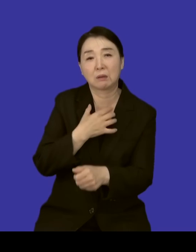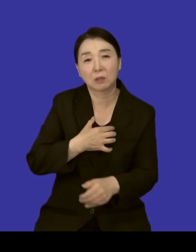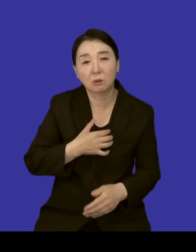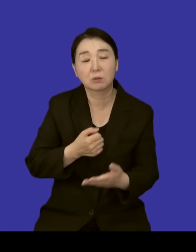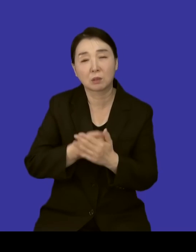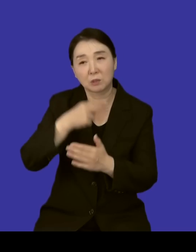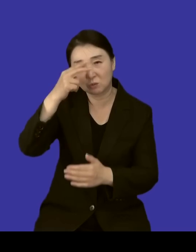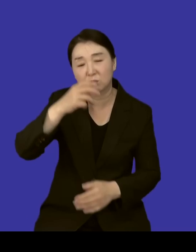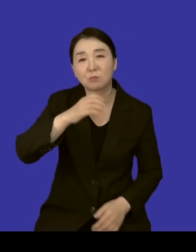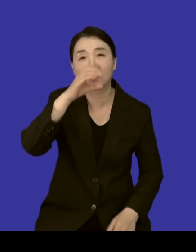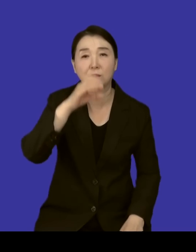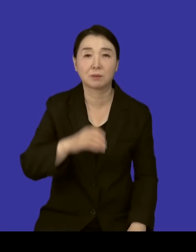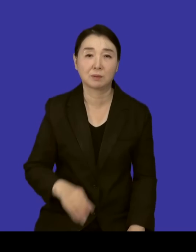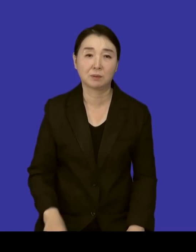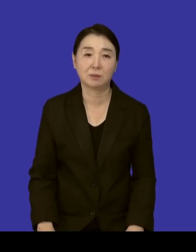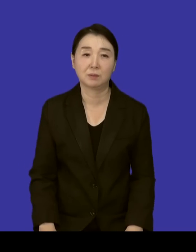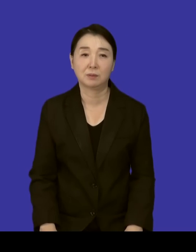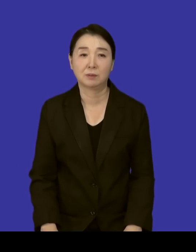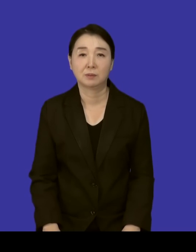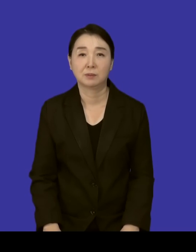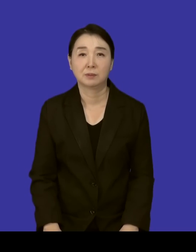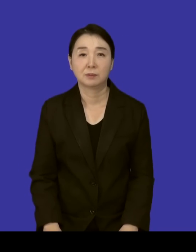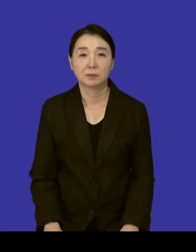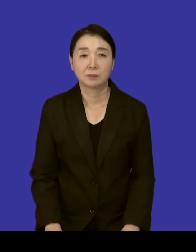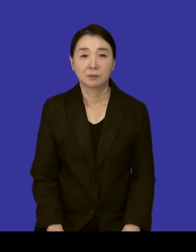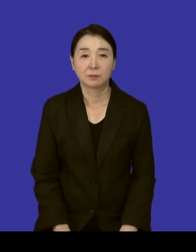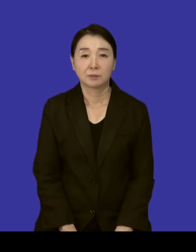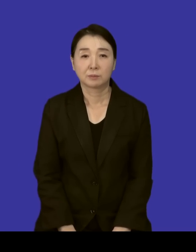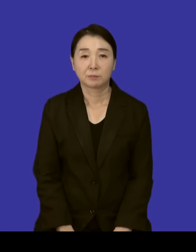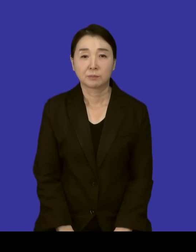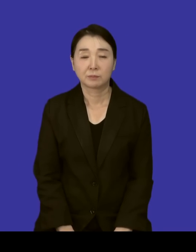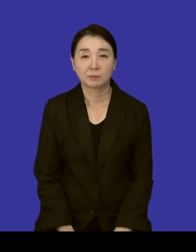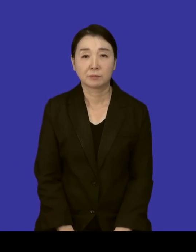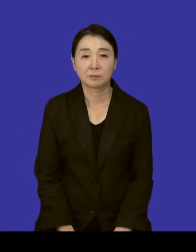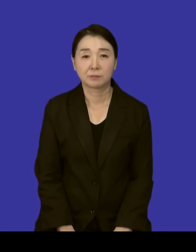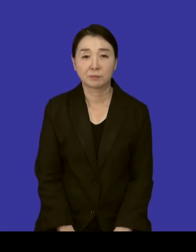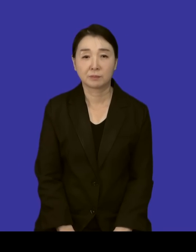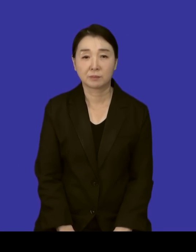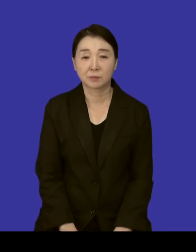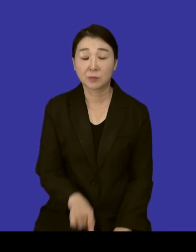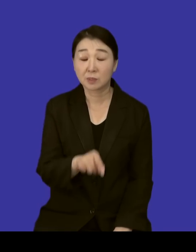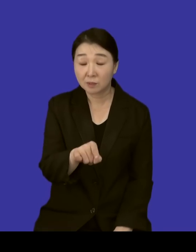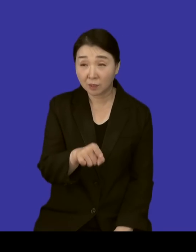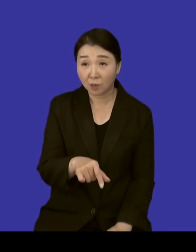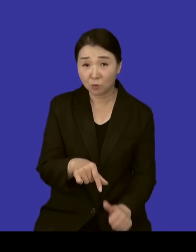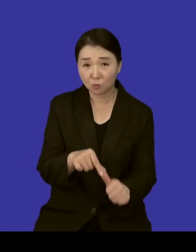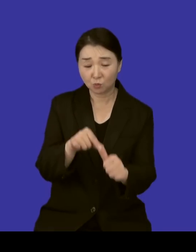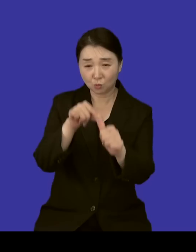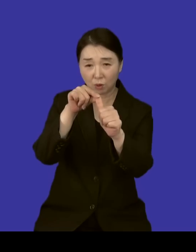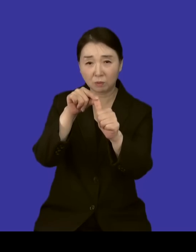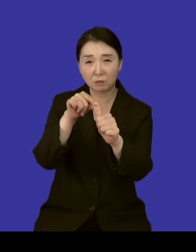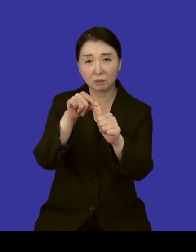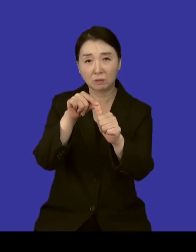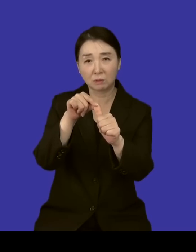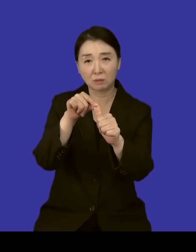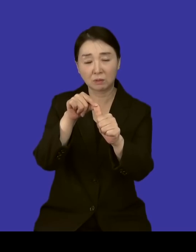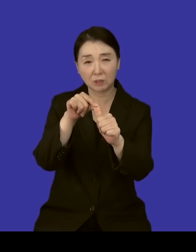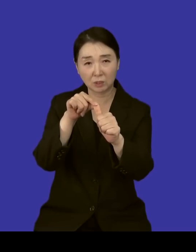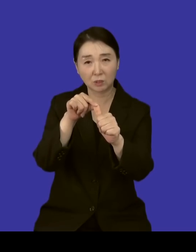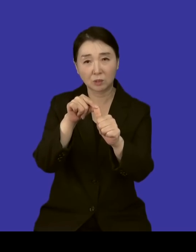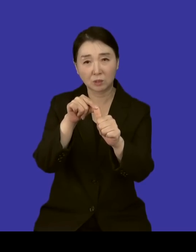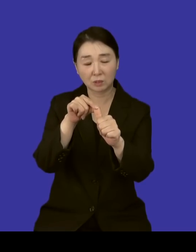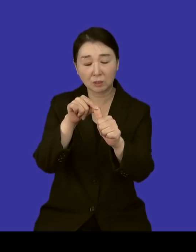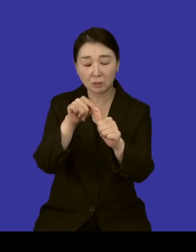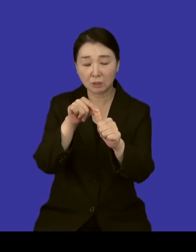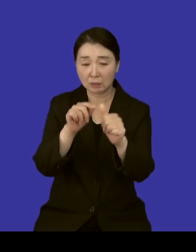그러죠. 이해가 되는. 예. 그러니까 그거를 근데 그게 구원에까지는 이르지 못했지만은 너무 괴로운